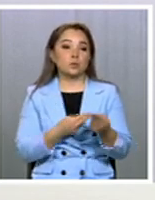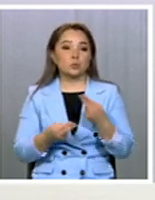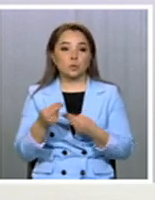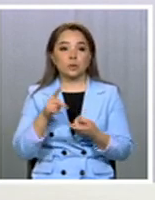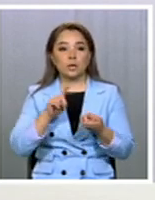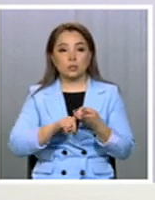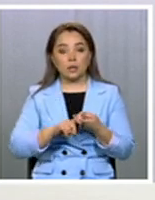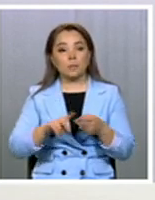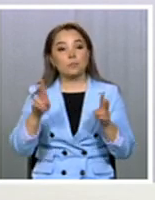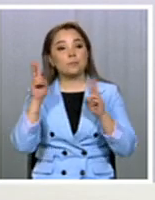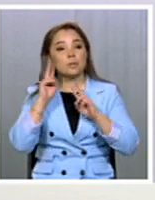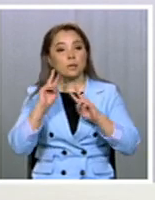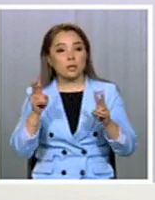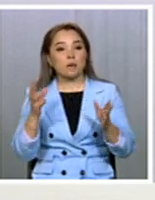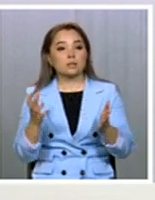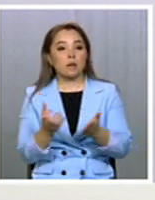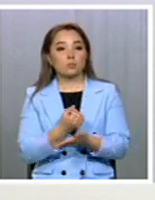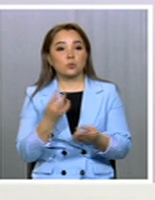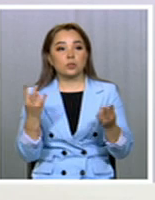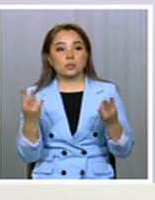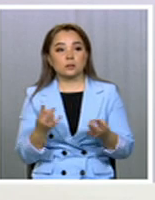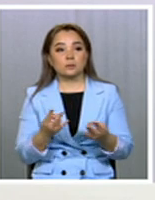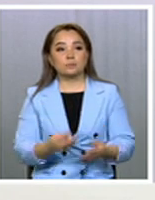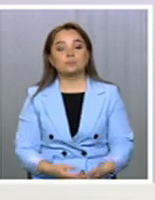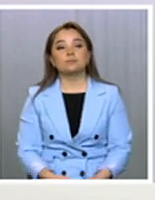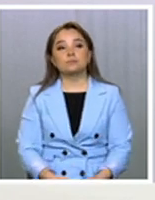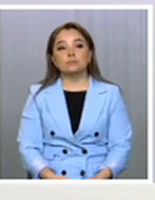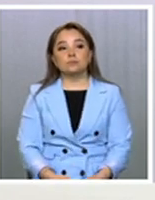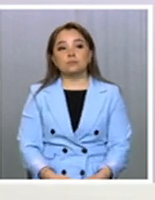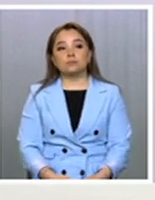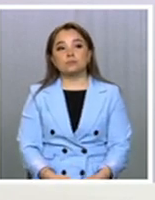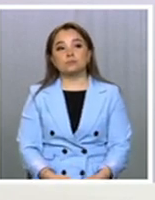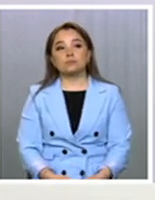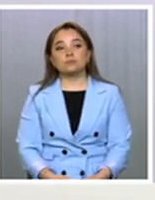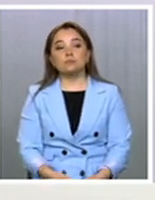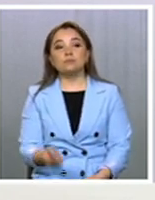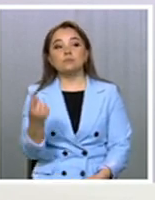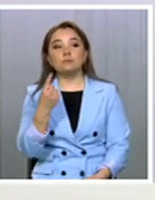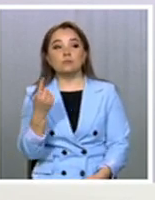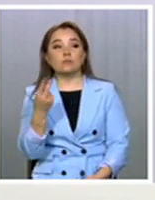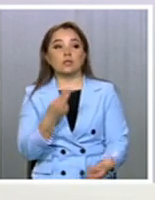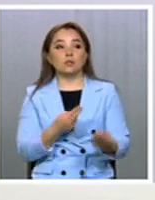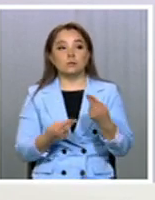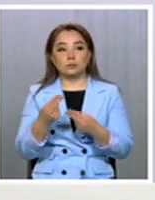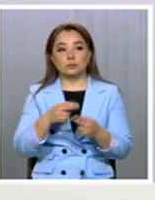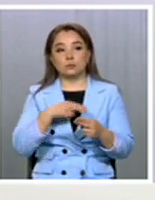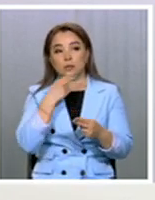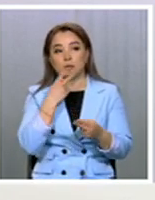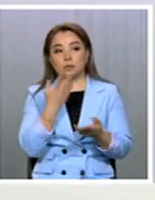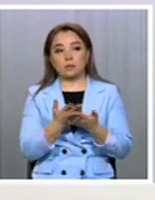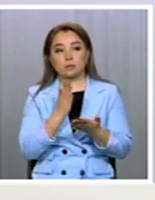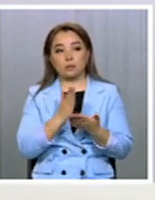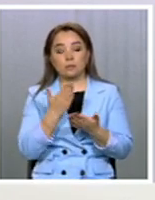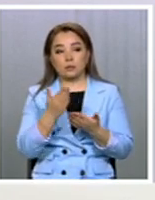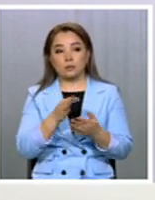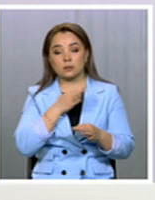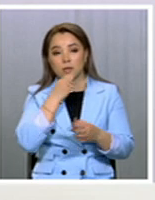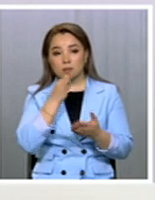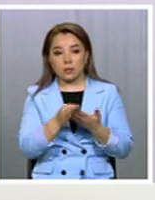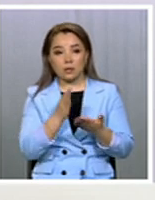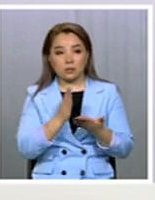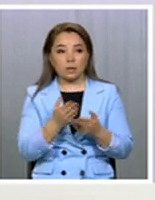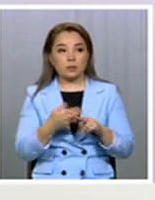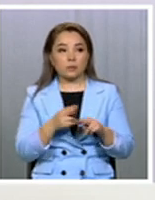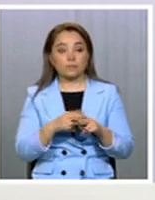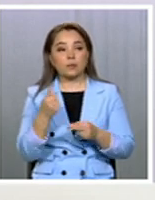белгісізді табыңыз. Мінекей қарайық, балалар. Бірінші суретке мұқият назарымызды аударайық. Бірінші суретте